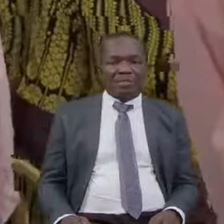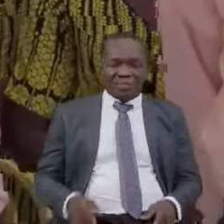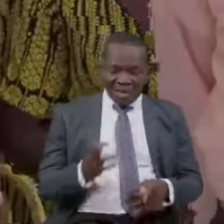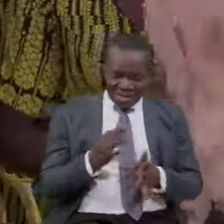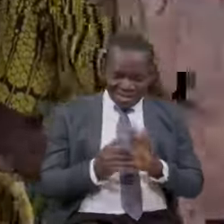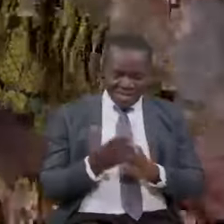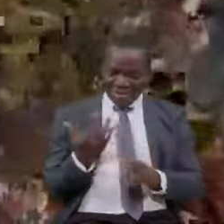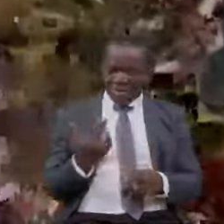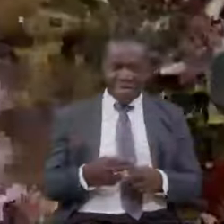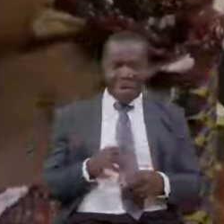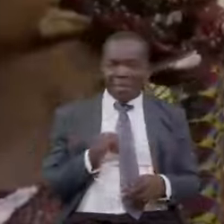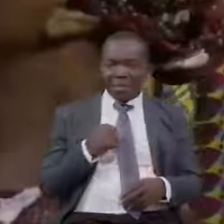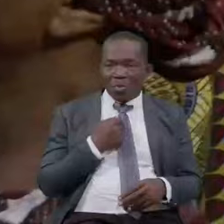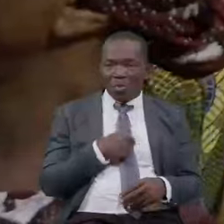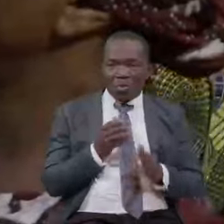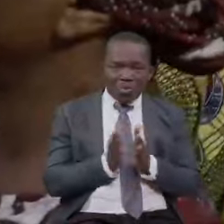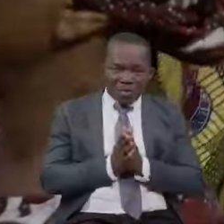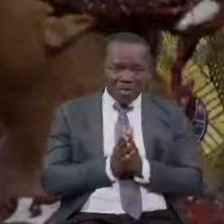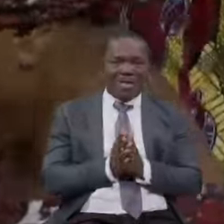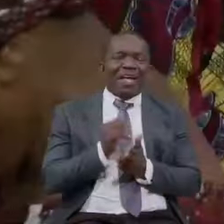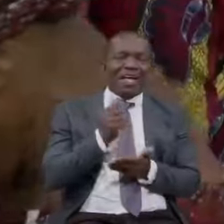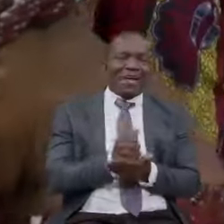au nom de Jésus nous